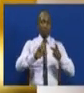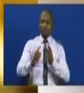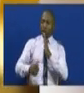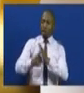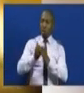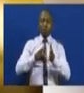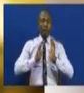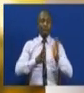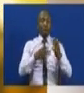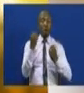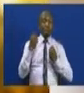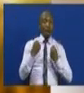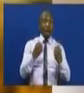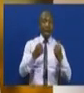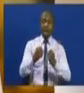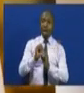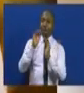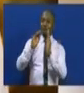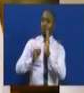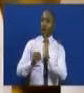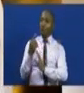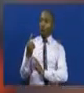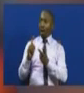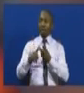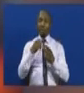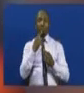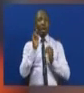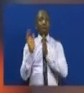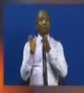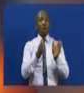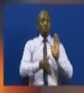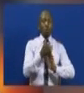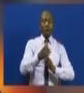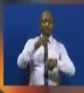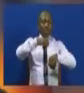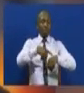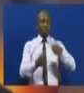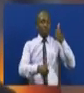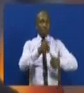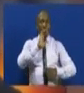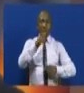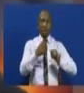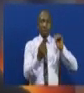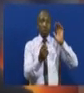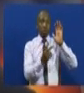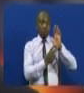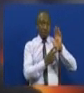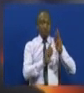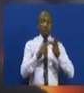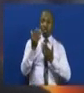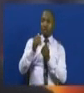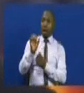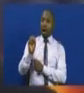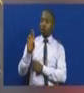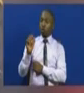magari za Formula 1 Chase Carey amesema na mpango wa kuanza msimu wa mashindano mwezi Julai nchini Austria baada ya Ufaransa kuwa nchi